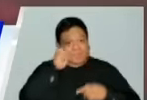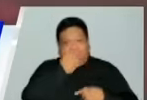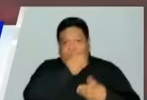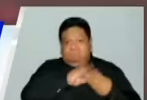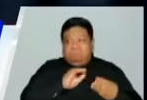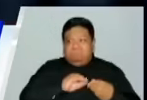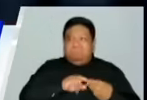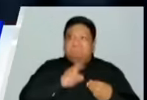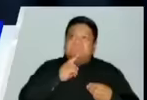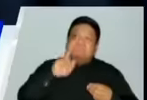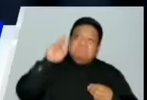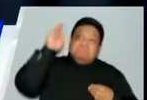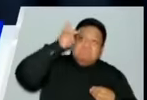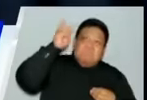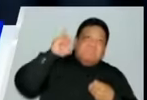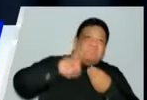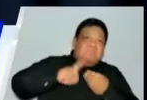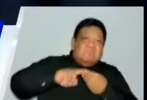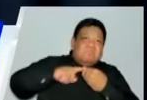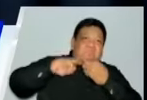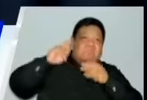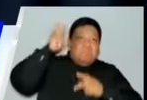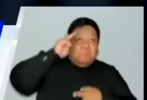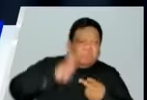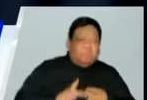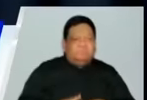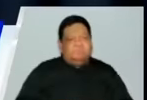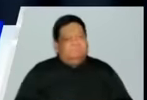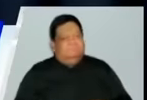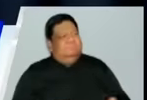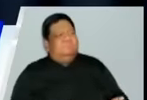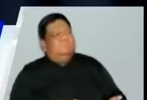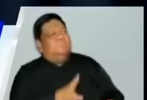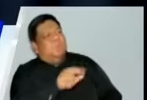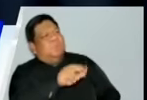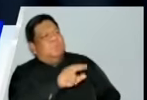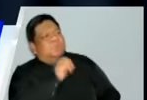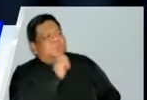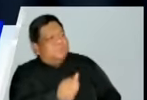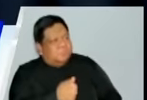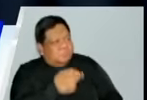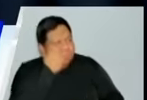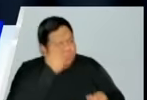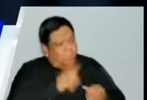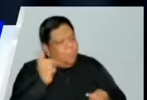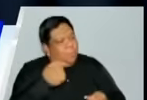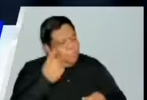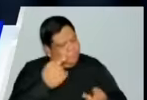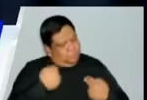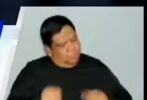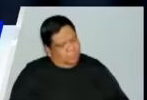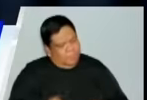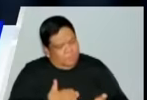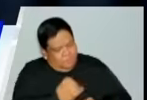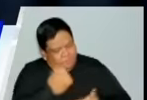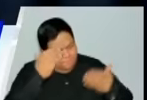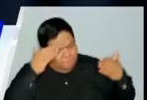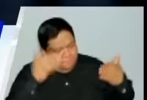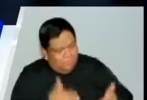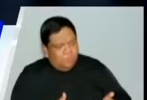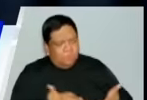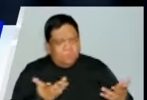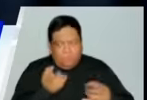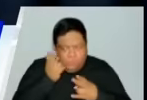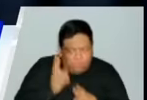kay Kibuloy. Walang pinag-uusapang politika dyan. Simpleng karapatang pantao at dignidad ng mga tao